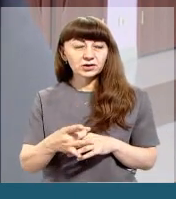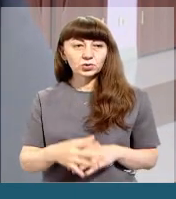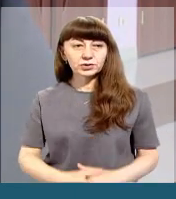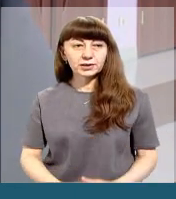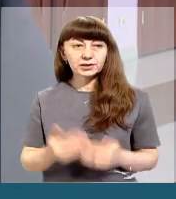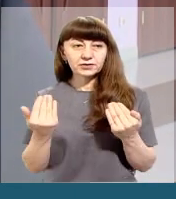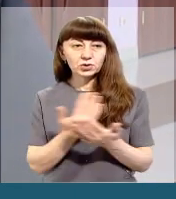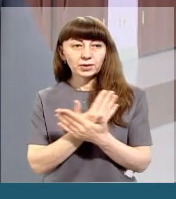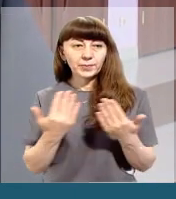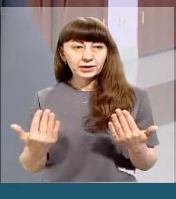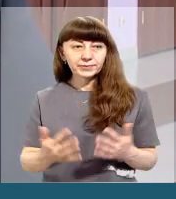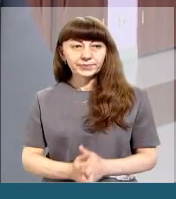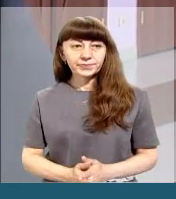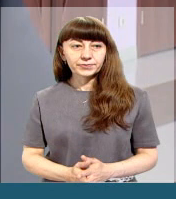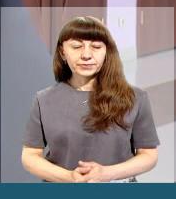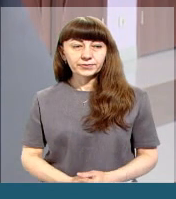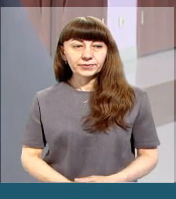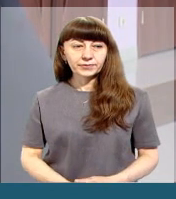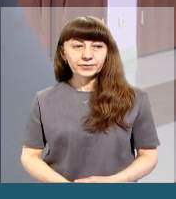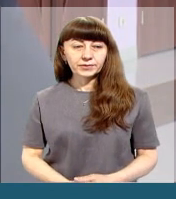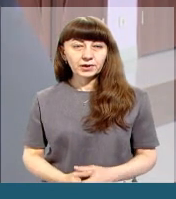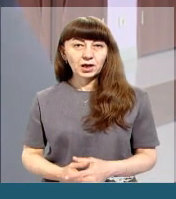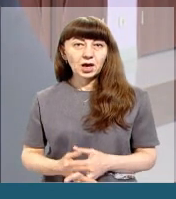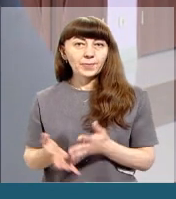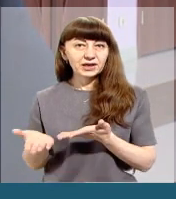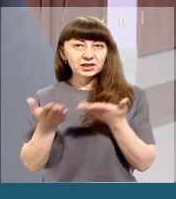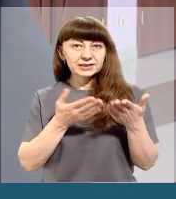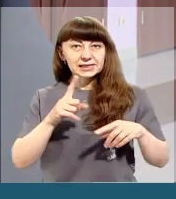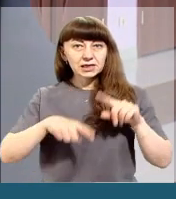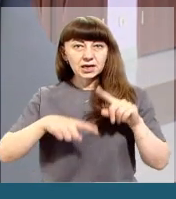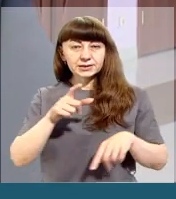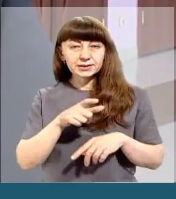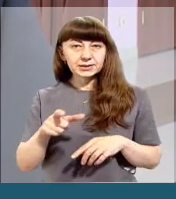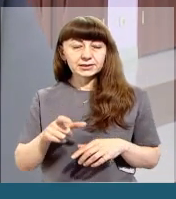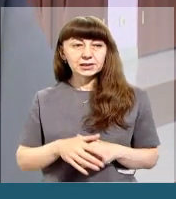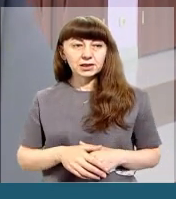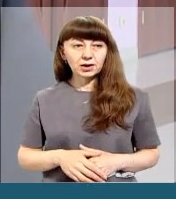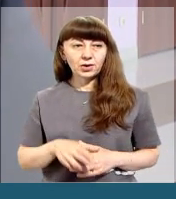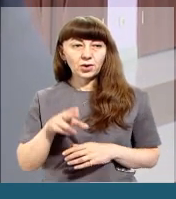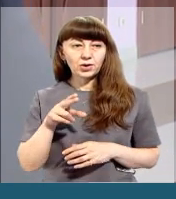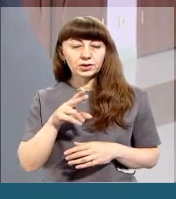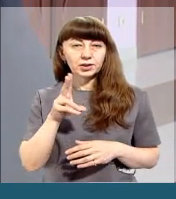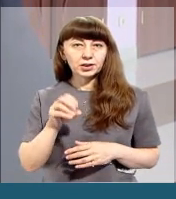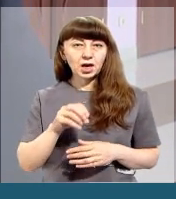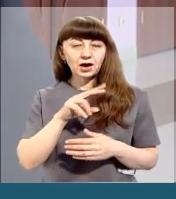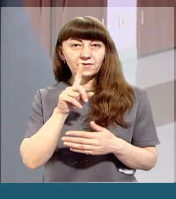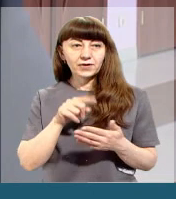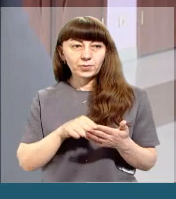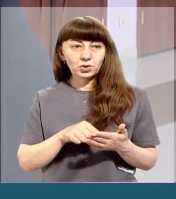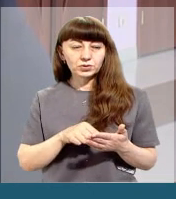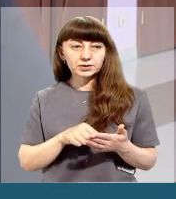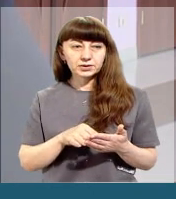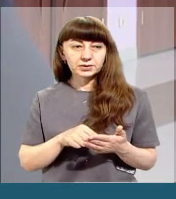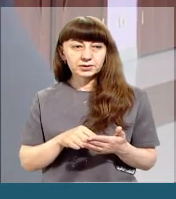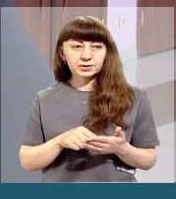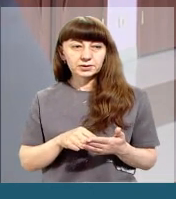Сегодня мы собрали родительскую общественность. В рамках на повестке дня стоят несколько